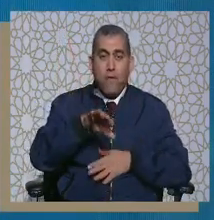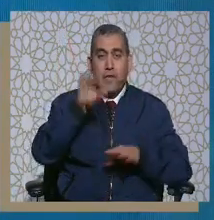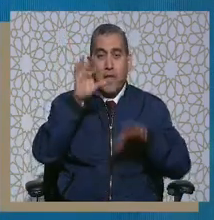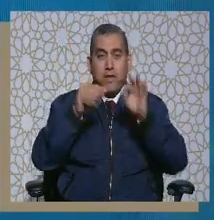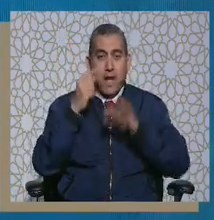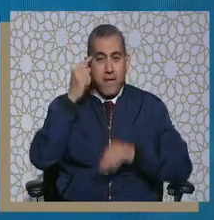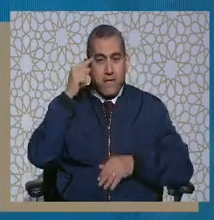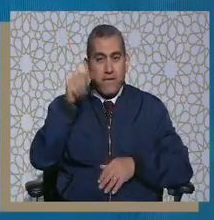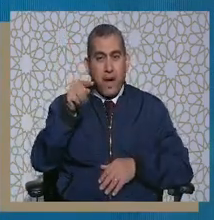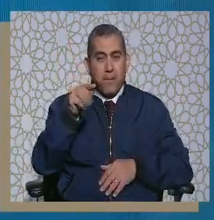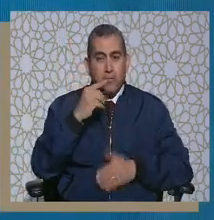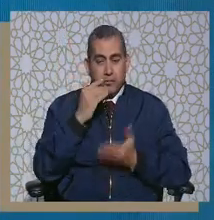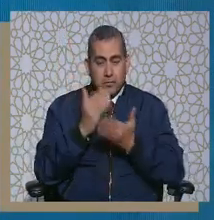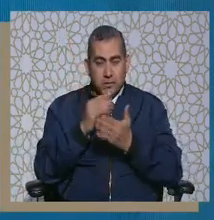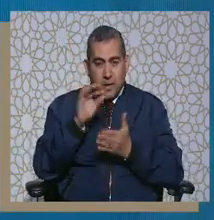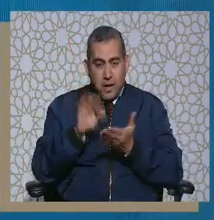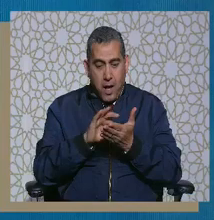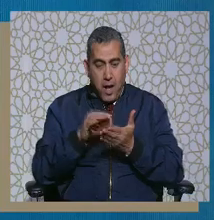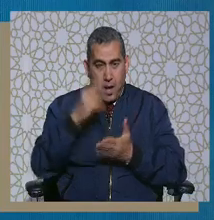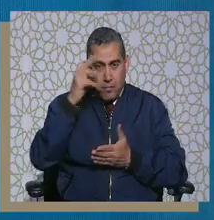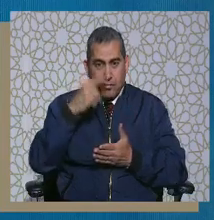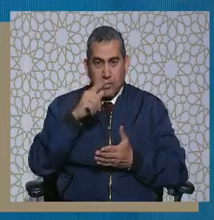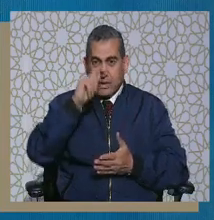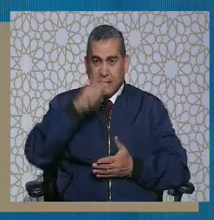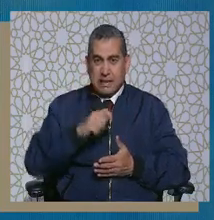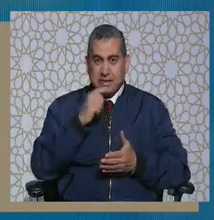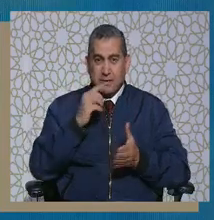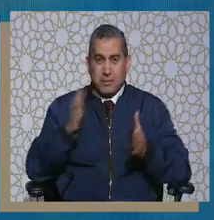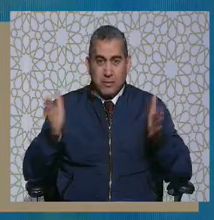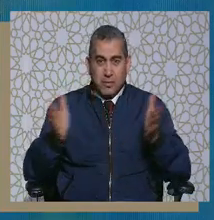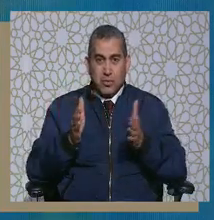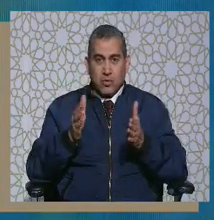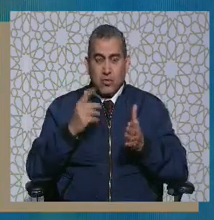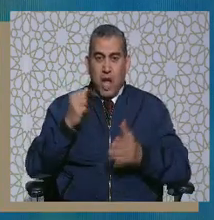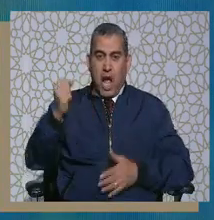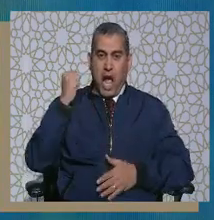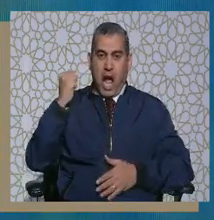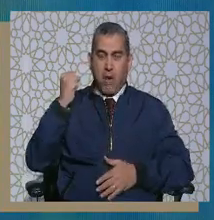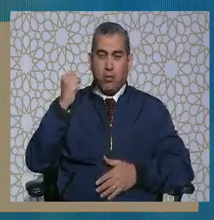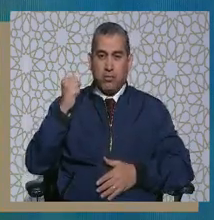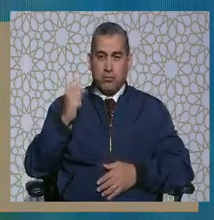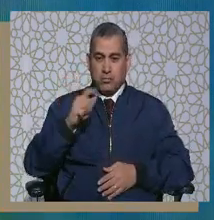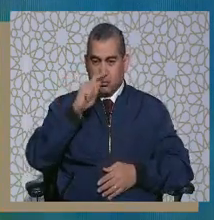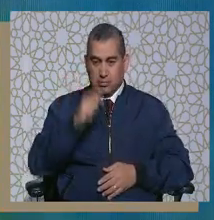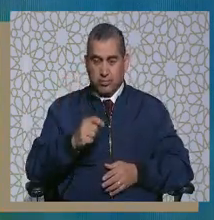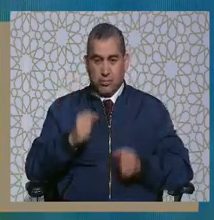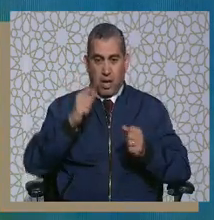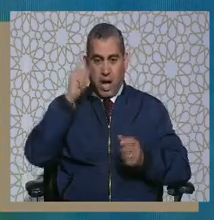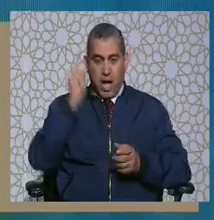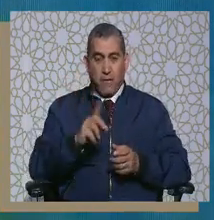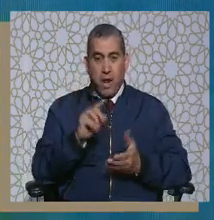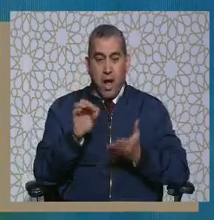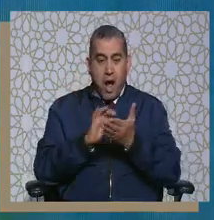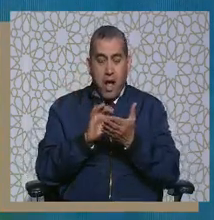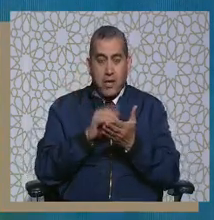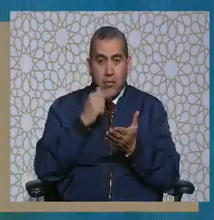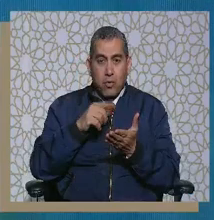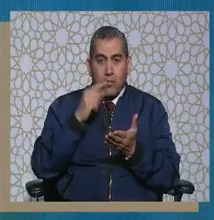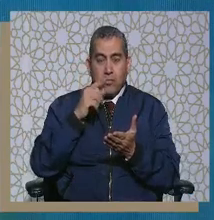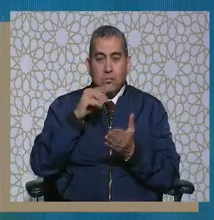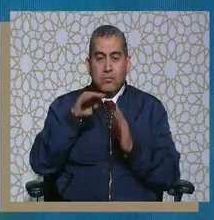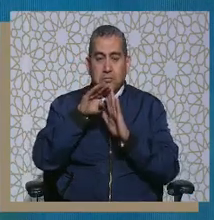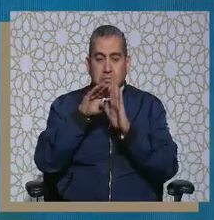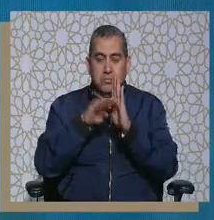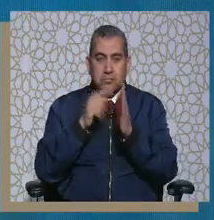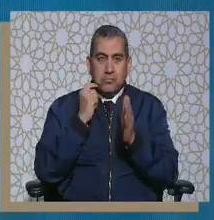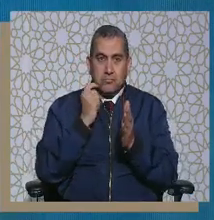ان بقدر بمعنى بقهر او بسلطان ولكن بقدر معناه عندنا منضبط